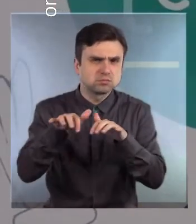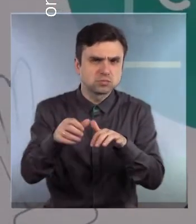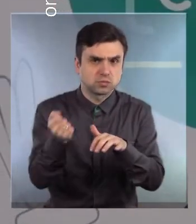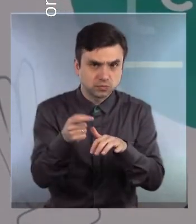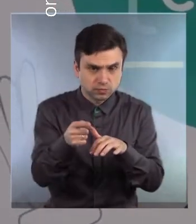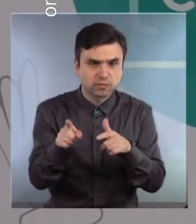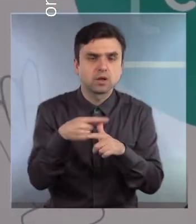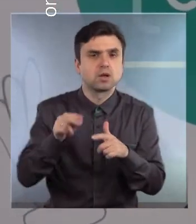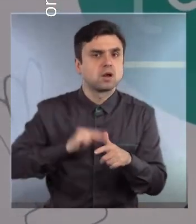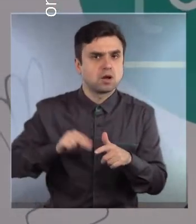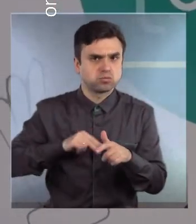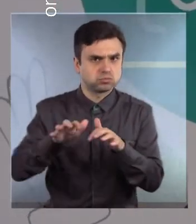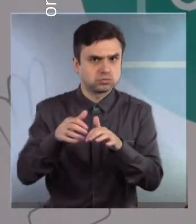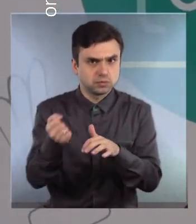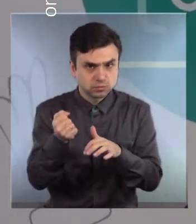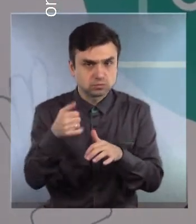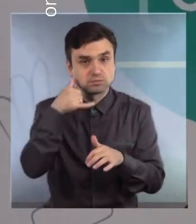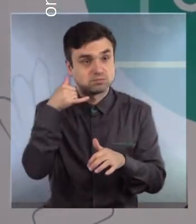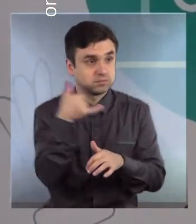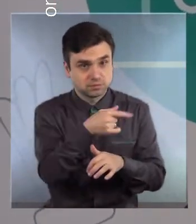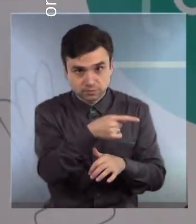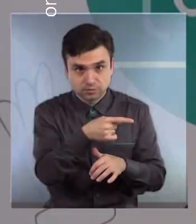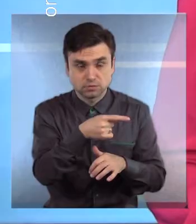Костецька, Віктор Зубченко, Перший міський.